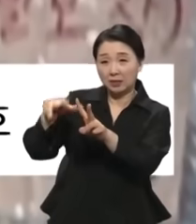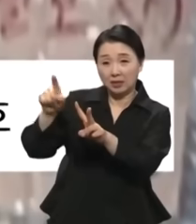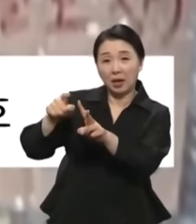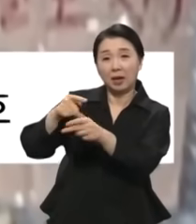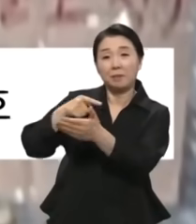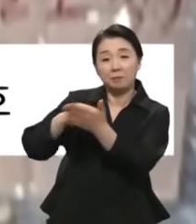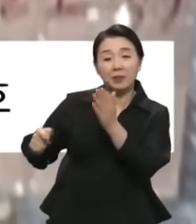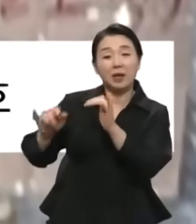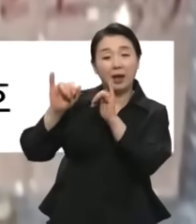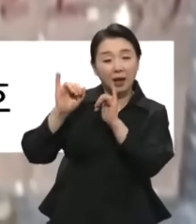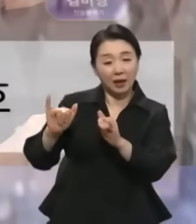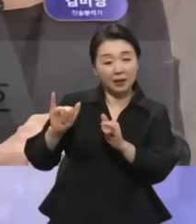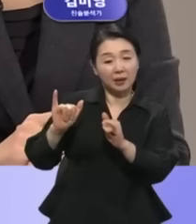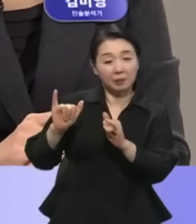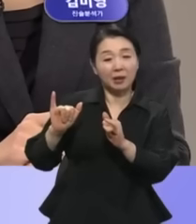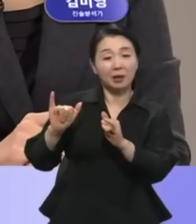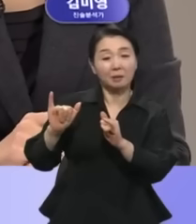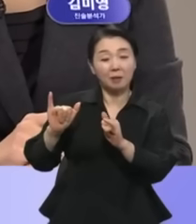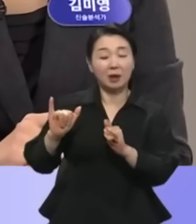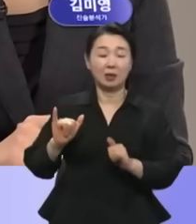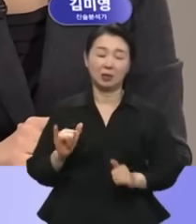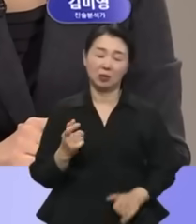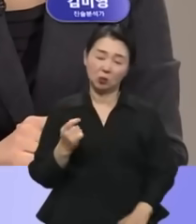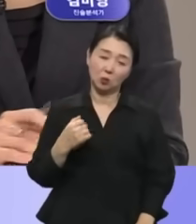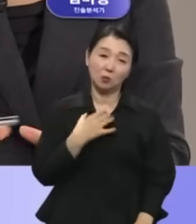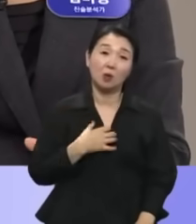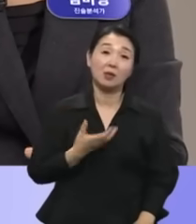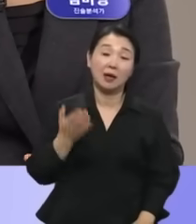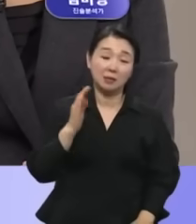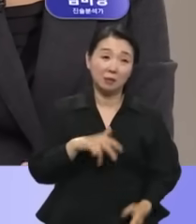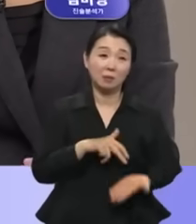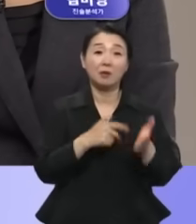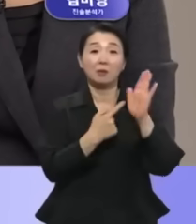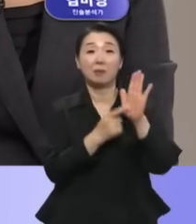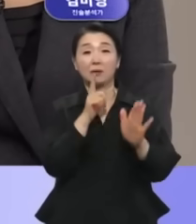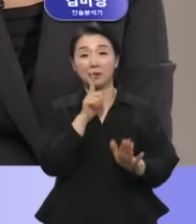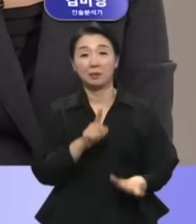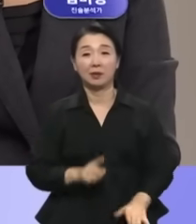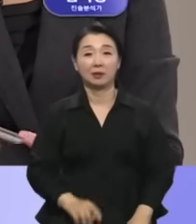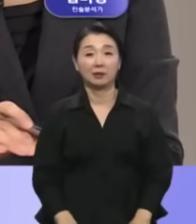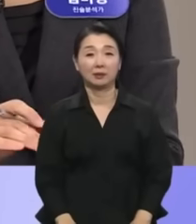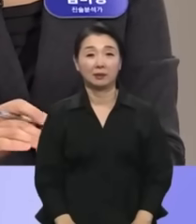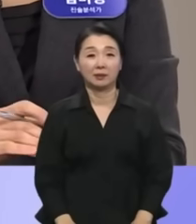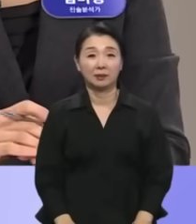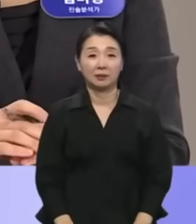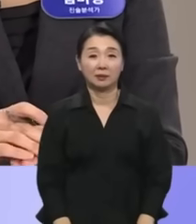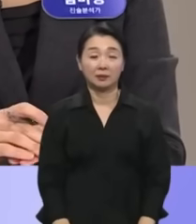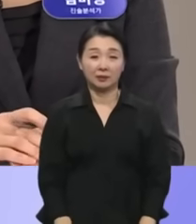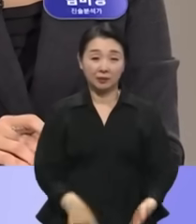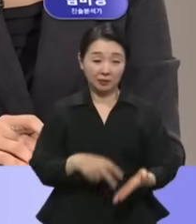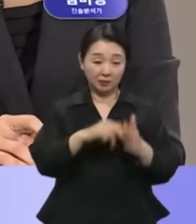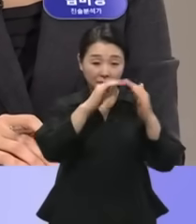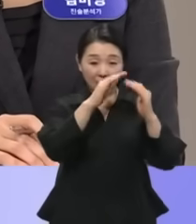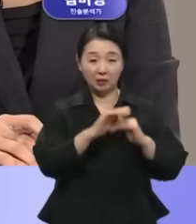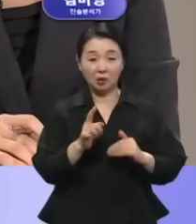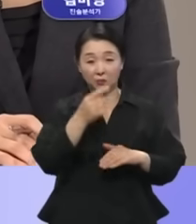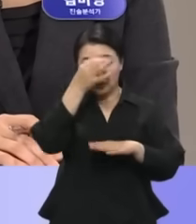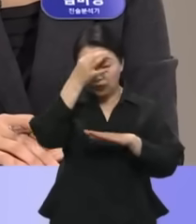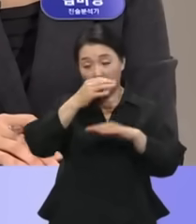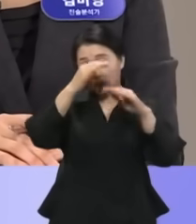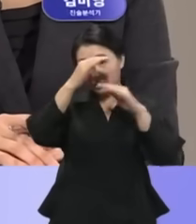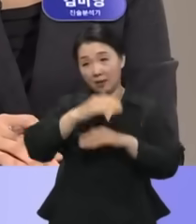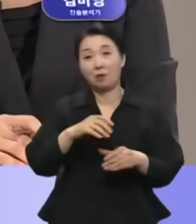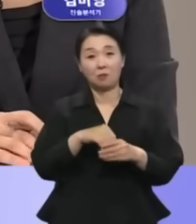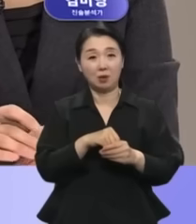염려 스러웠지만 고민하다가 입장문을 올리게 됐다라고 이야기를 하고 있는데요 실 그 입장문에는 사과에 대한 내용도